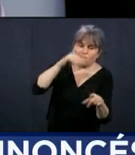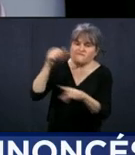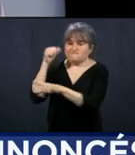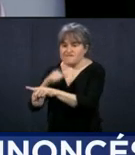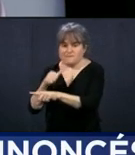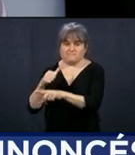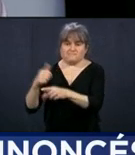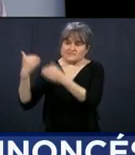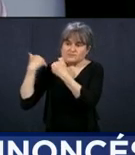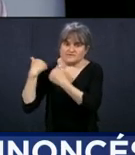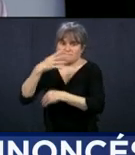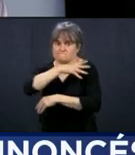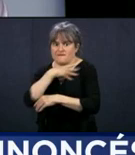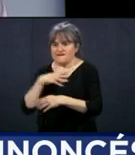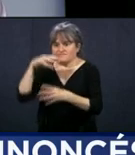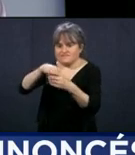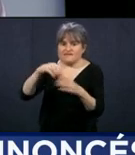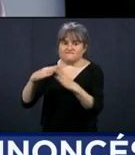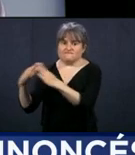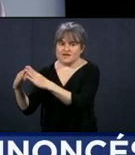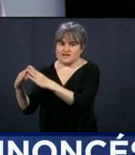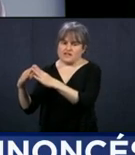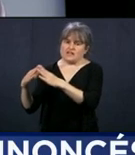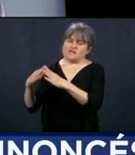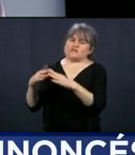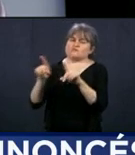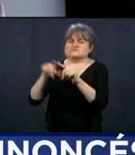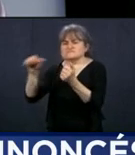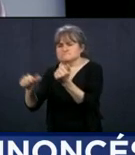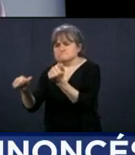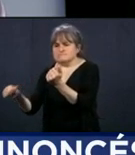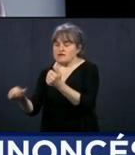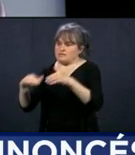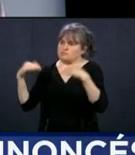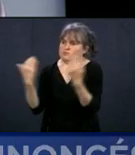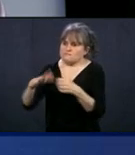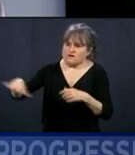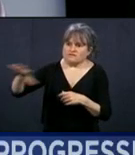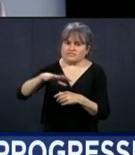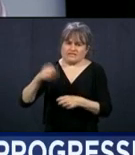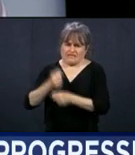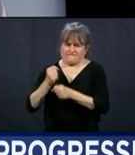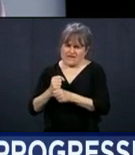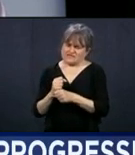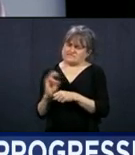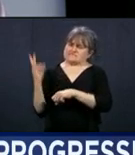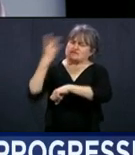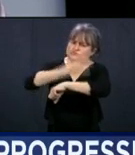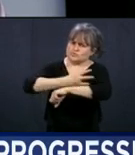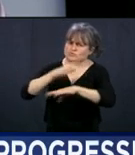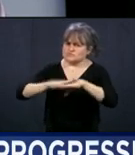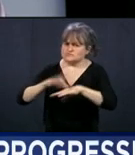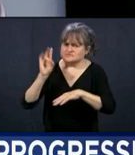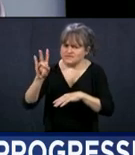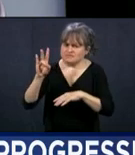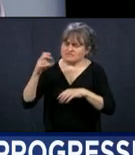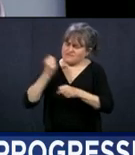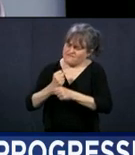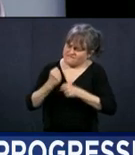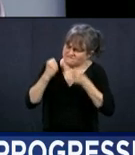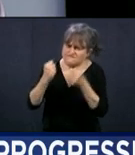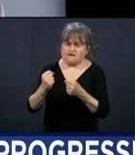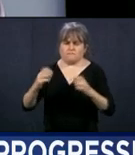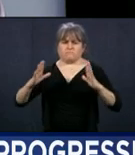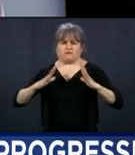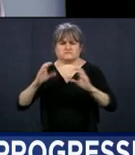préfètes, qui sont des relayeurs d'informations très importants et qui travaillent eux aussi 7 jours sur 7 depuis le début pour aider nos citoyens, nos